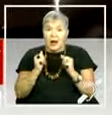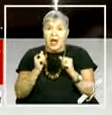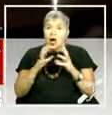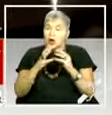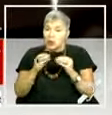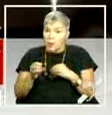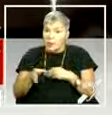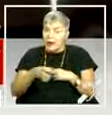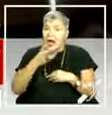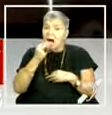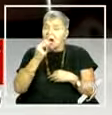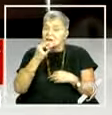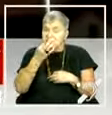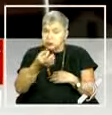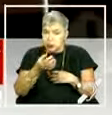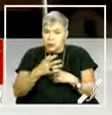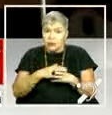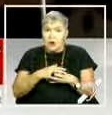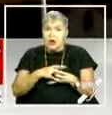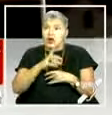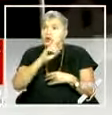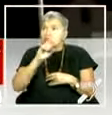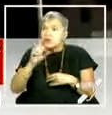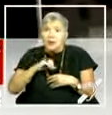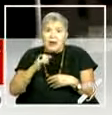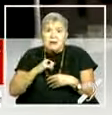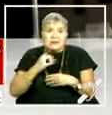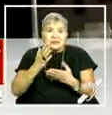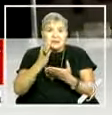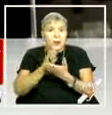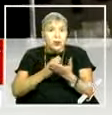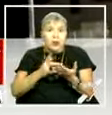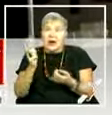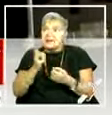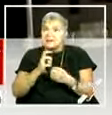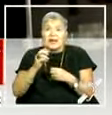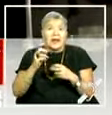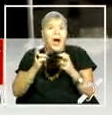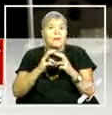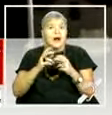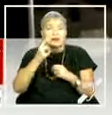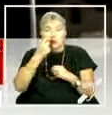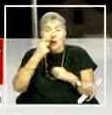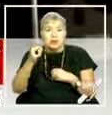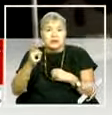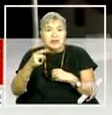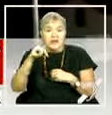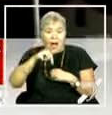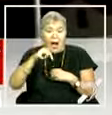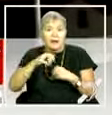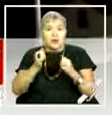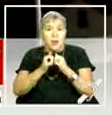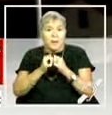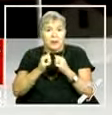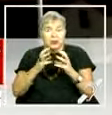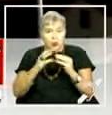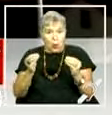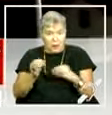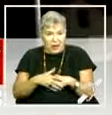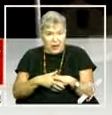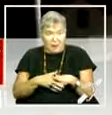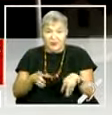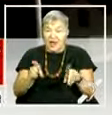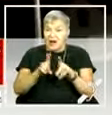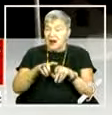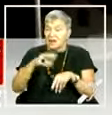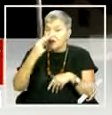despre faptul că nu ar fi căzut bucăți de drone pe teritoriul României. De asemenea, am